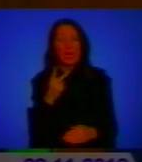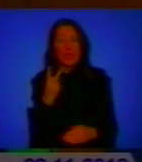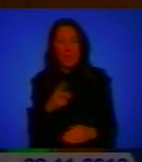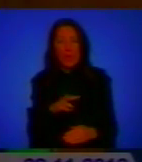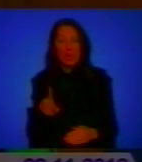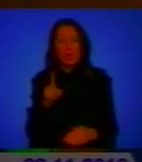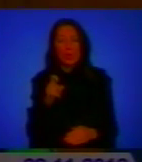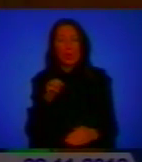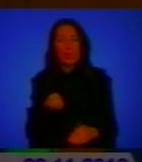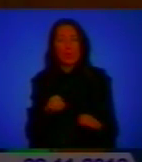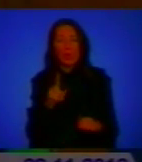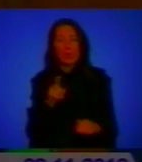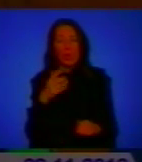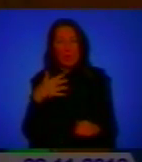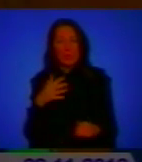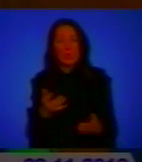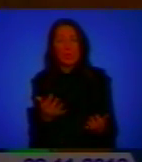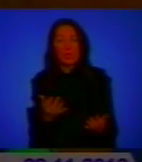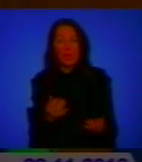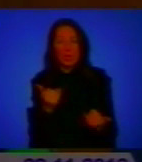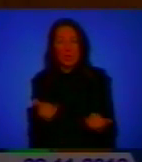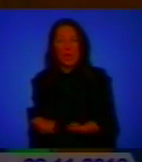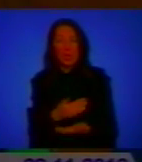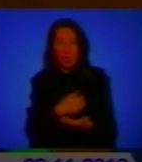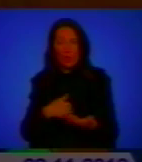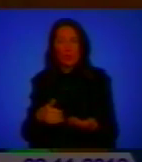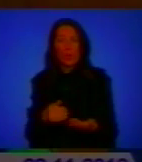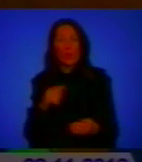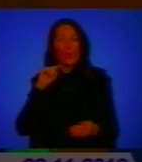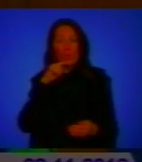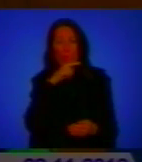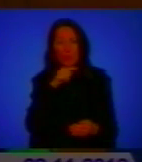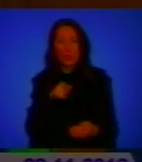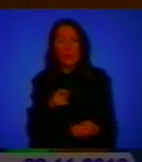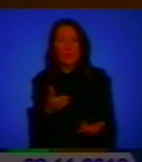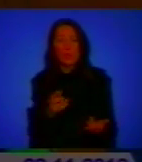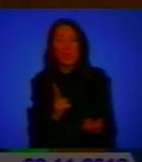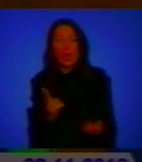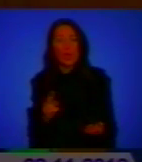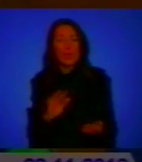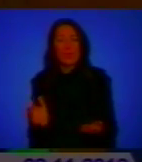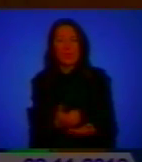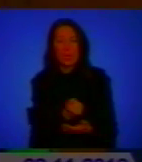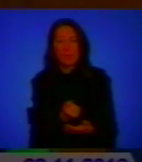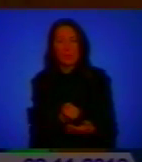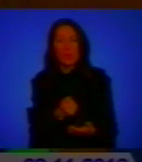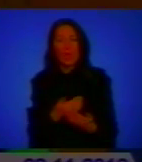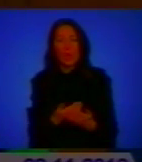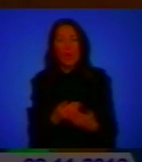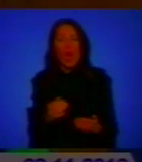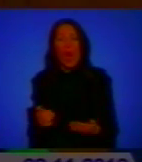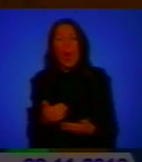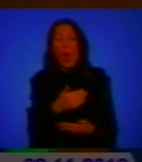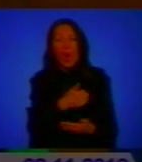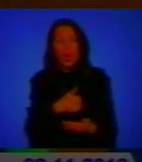2 100 000, тонн, можливо, навіть і 150. Зараз ще йде до збирування кукурудзи там, де хто ще не встиг. Тобто і